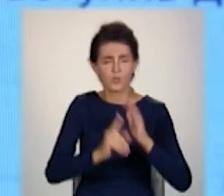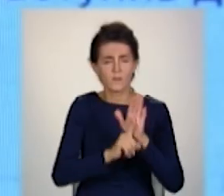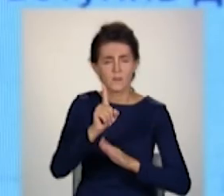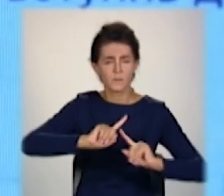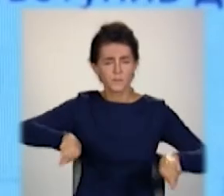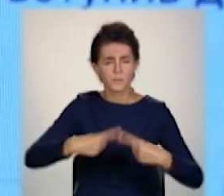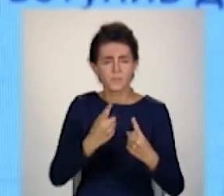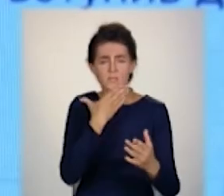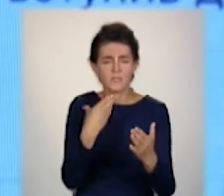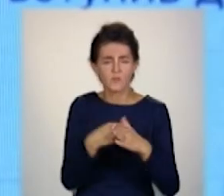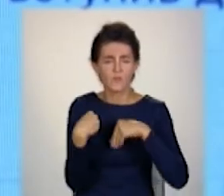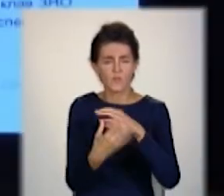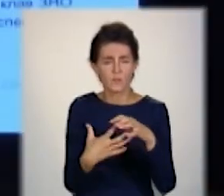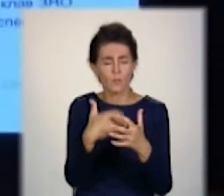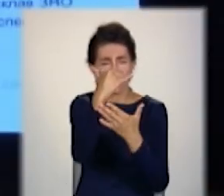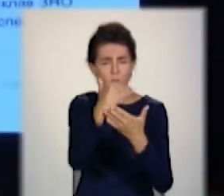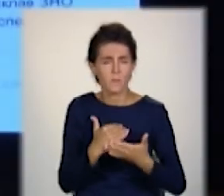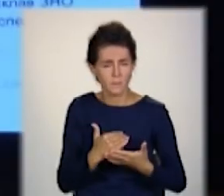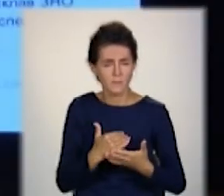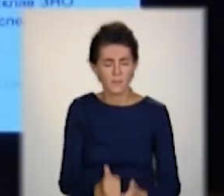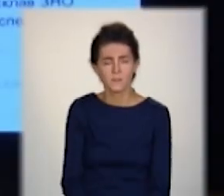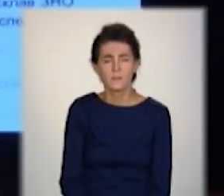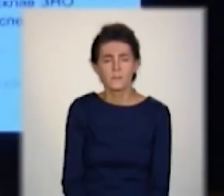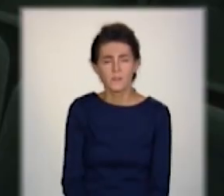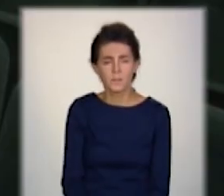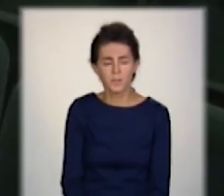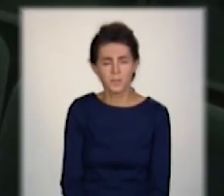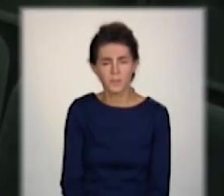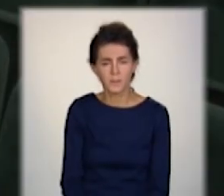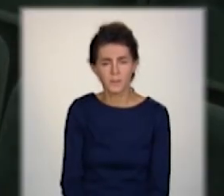реалізацію своїх освітніх програм. Максим Чумак, Євген Бачив, телеканал «Донбас».